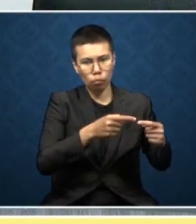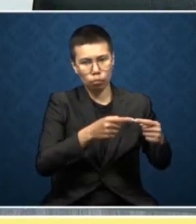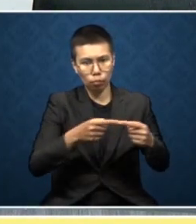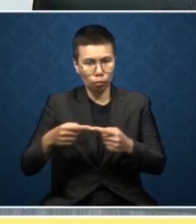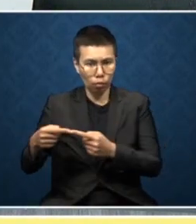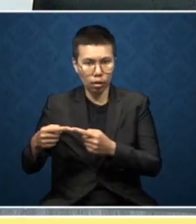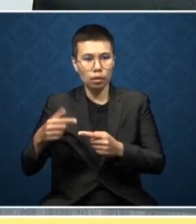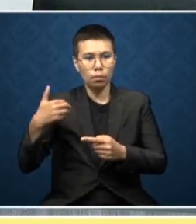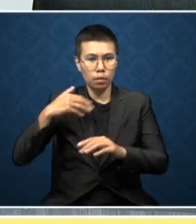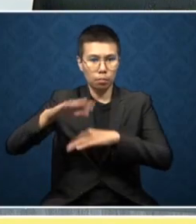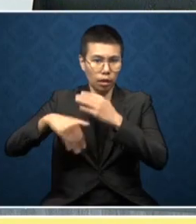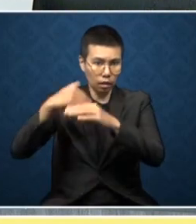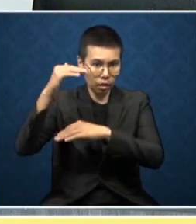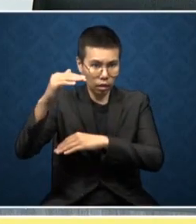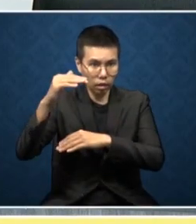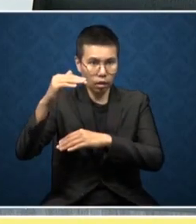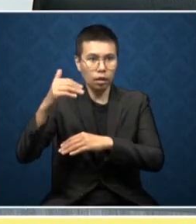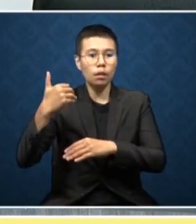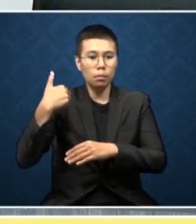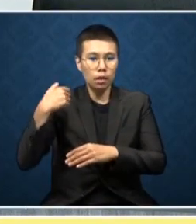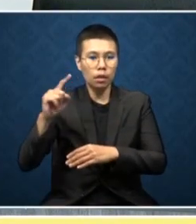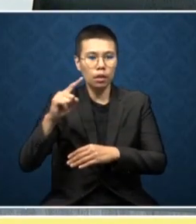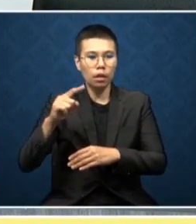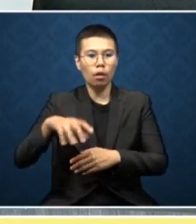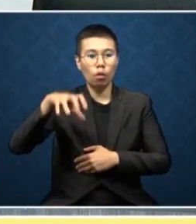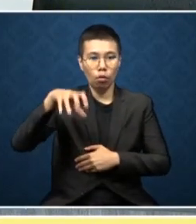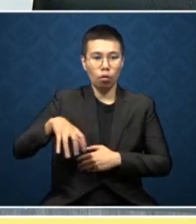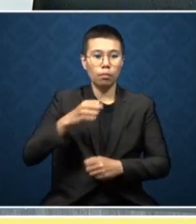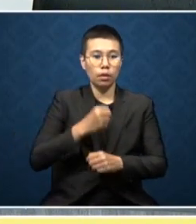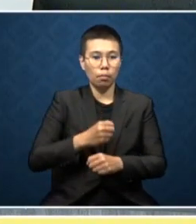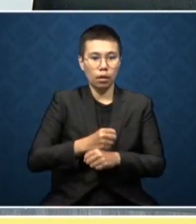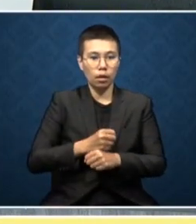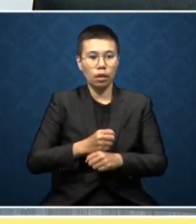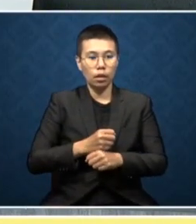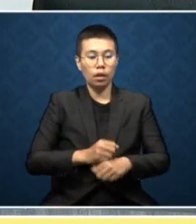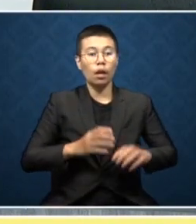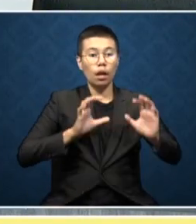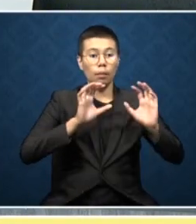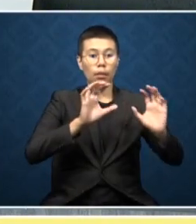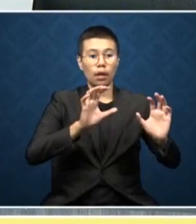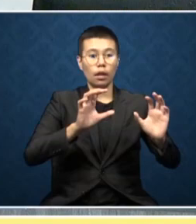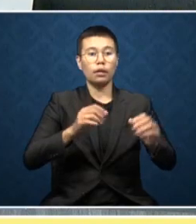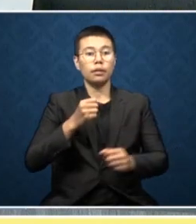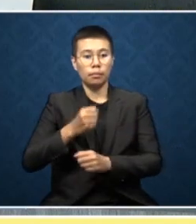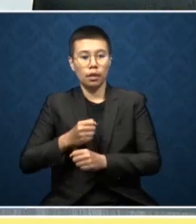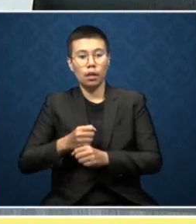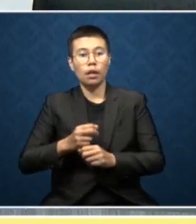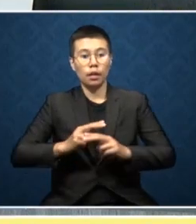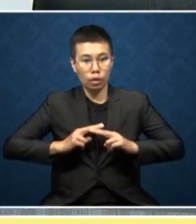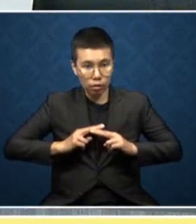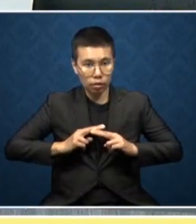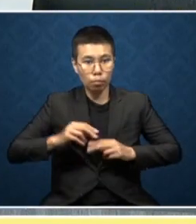มีการพัฒนาธรรมศึกษาแทรกเข้าไปในทุกองค์กรทั้งภาครัฐและเอกชนอย่าง